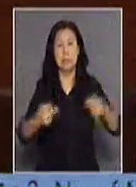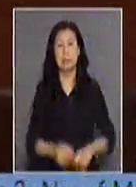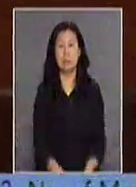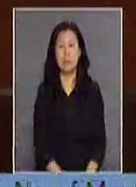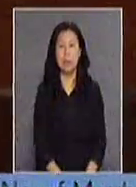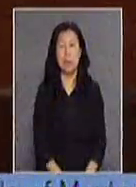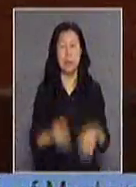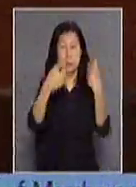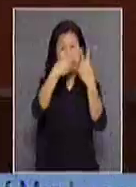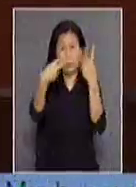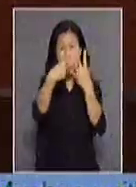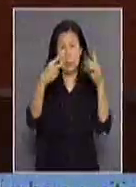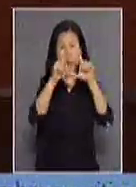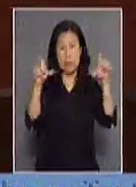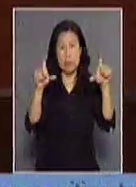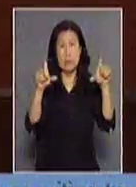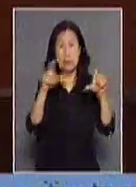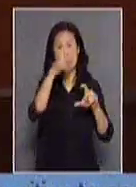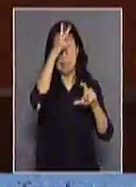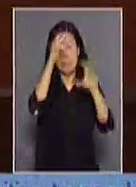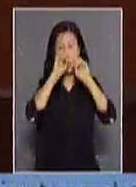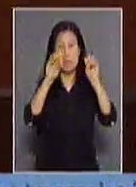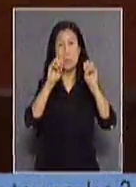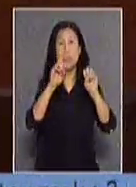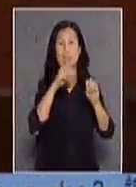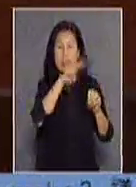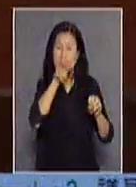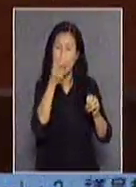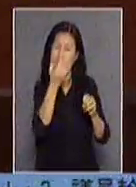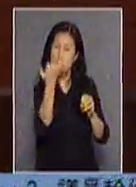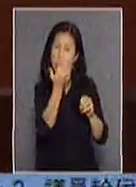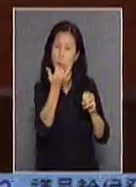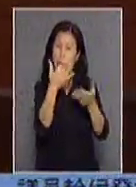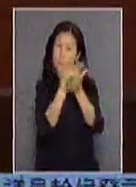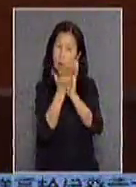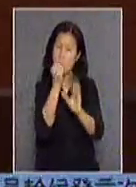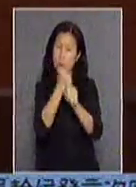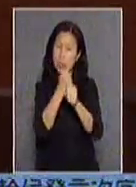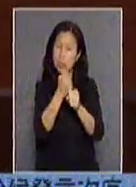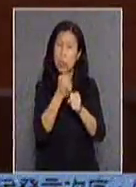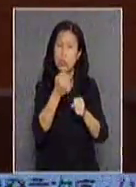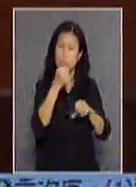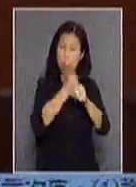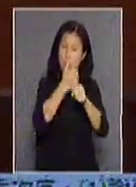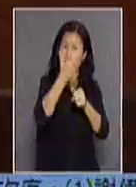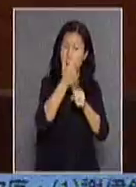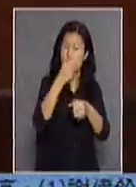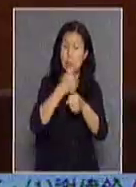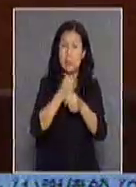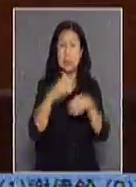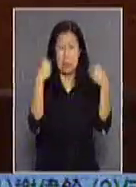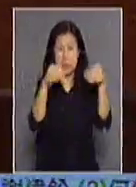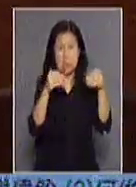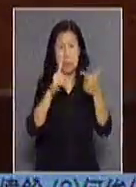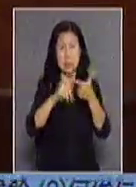第42段施政報告說要檢討六大優勢產業，六大優勢產業教育和